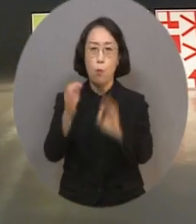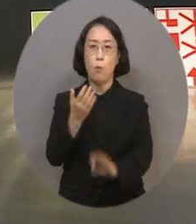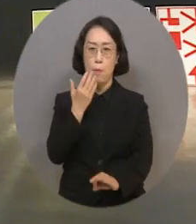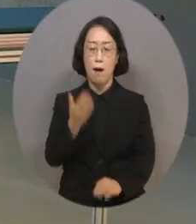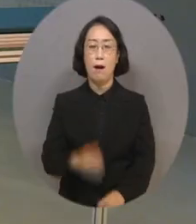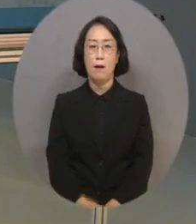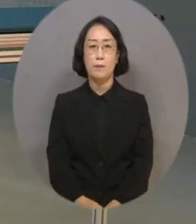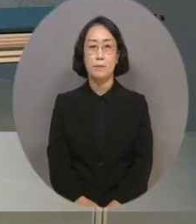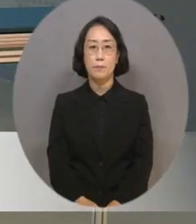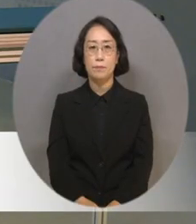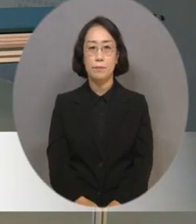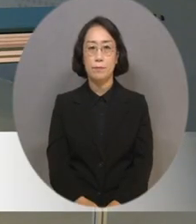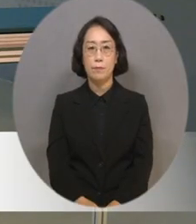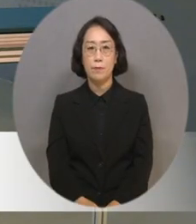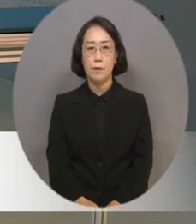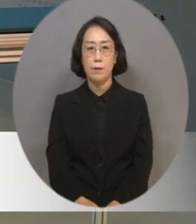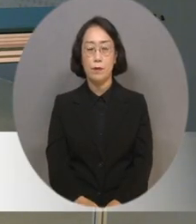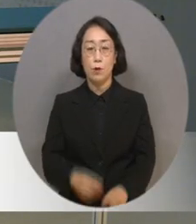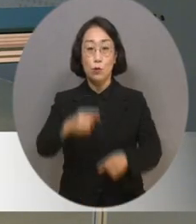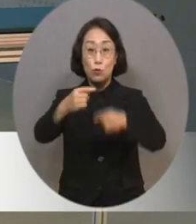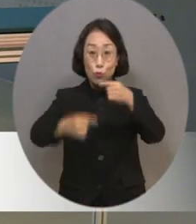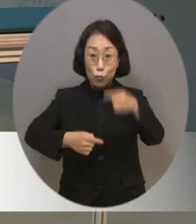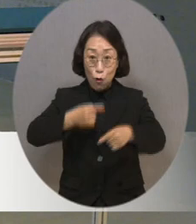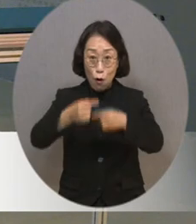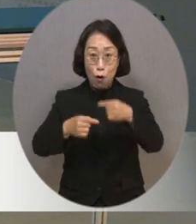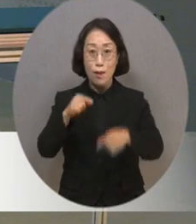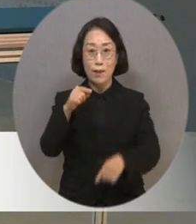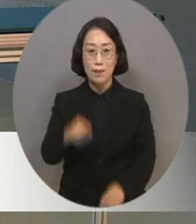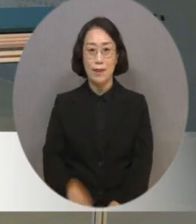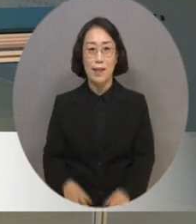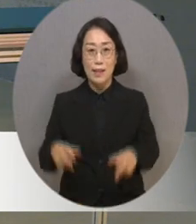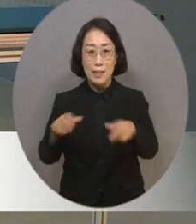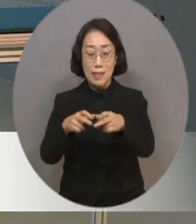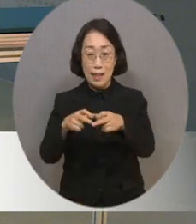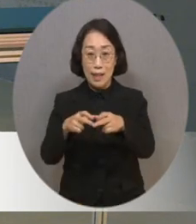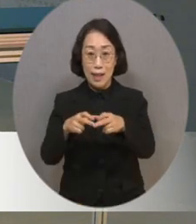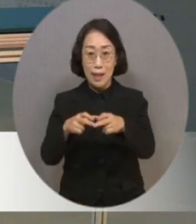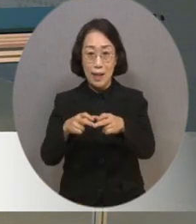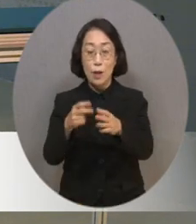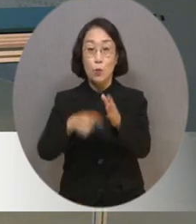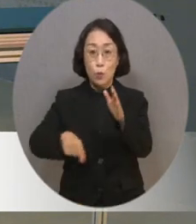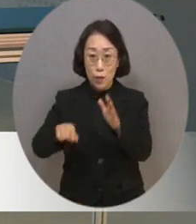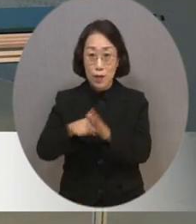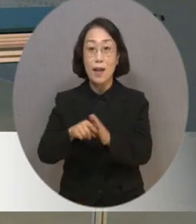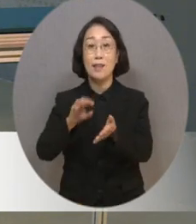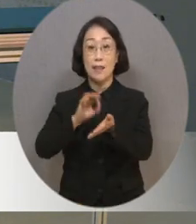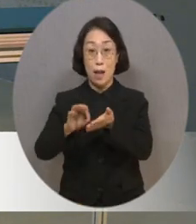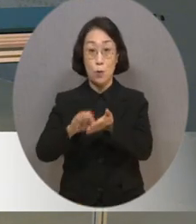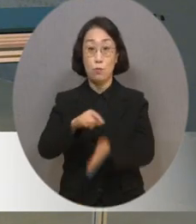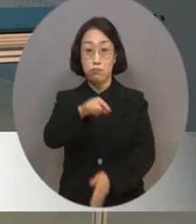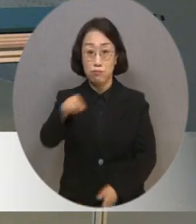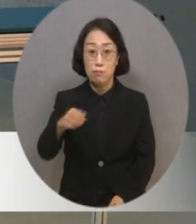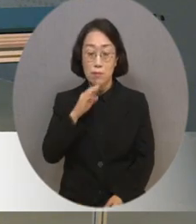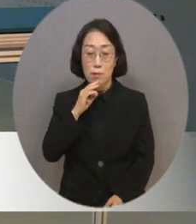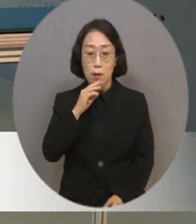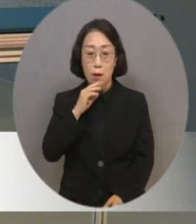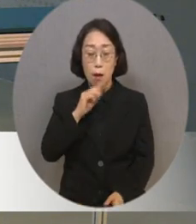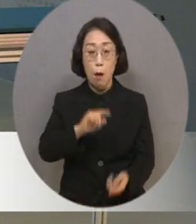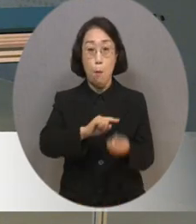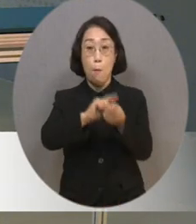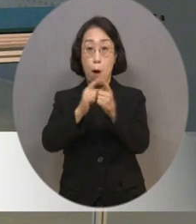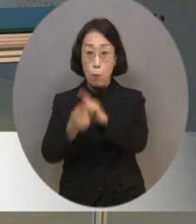수어라는 게 장애인분들을 위한 언어인데 이게 그래픽적으로